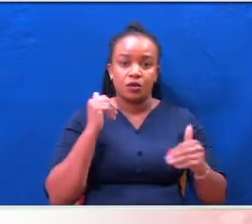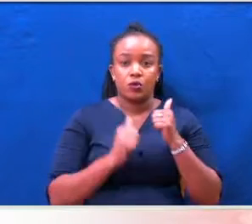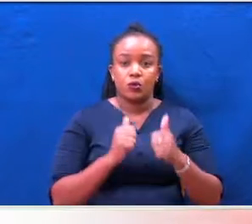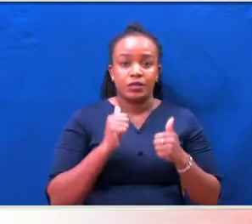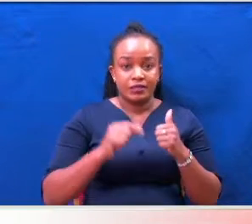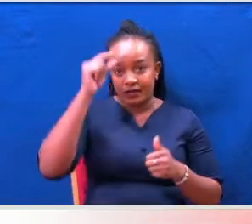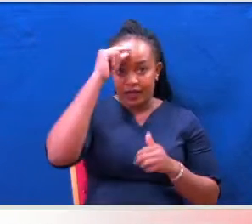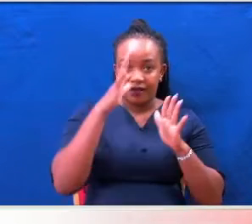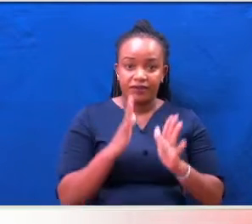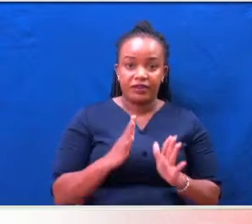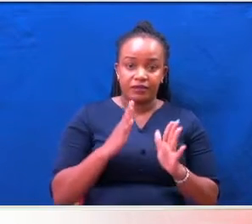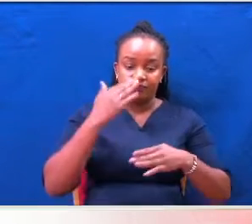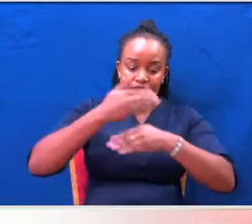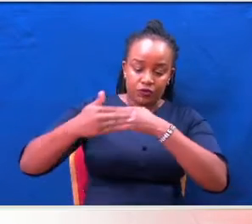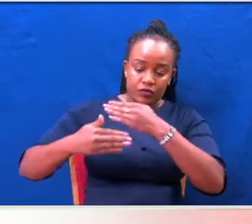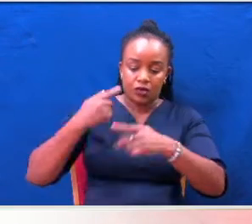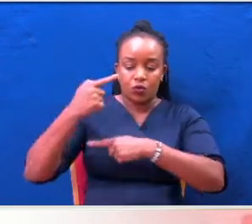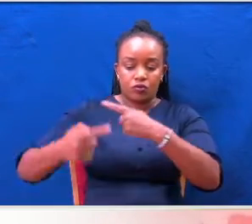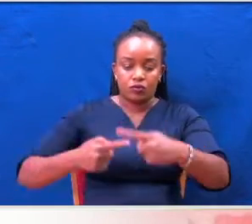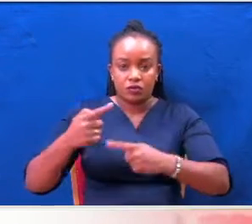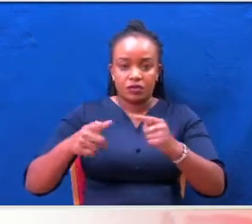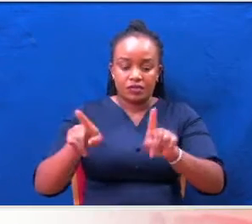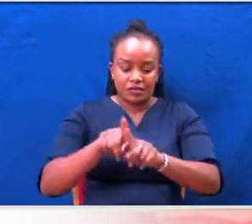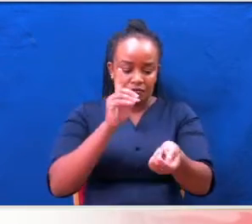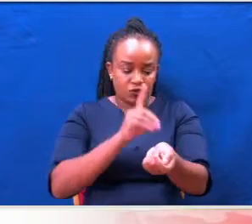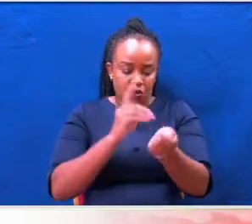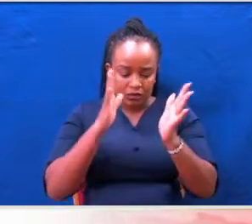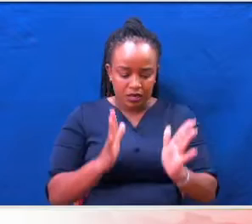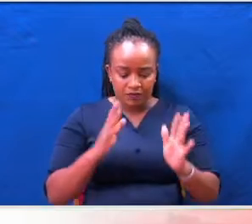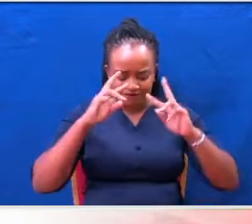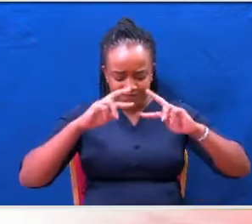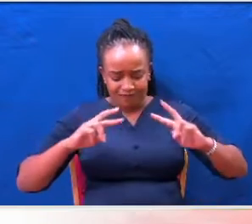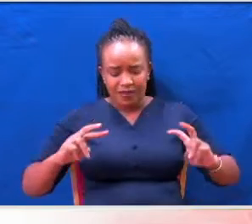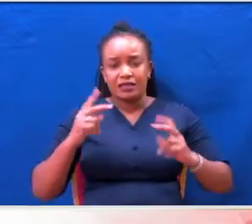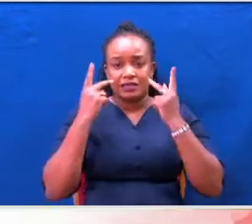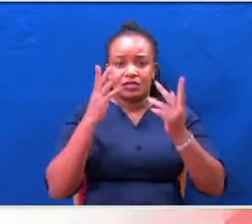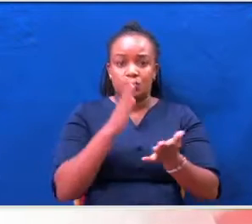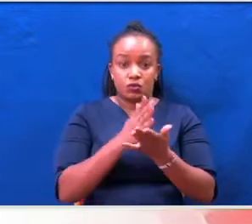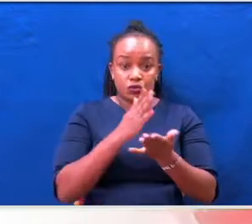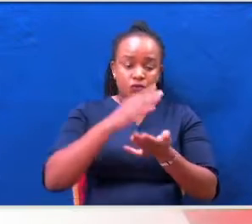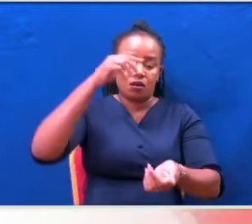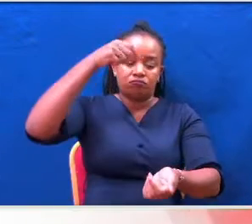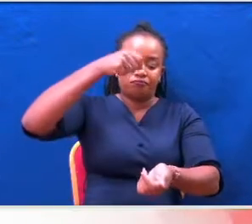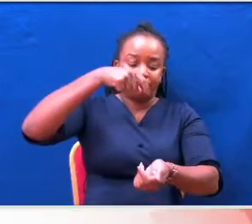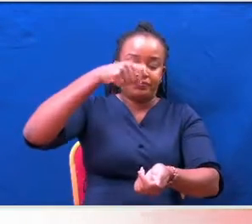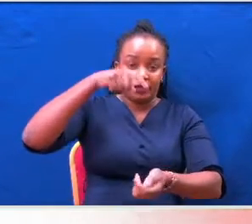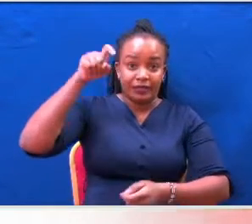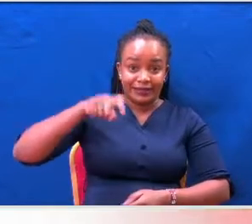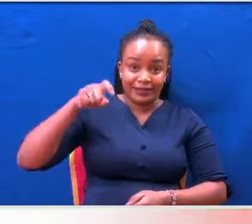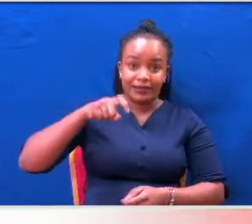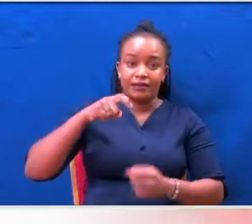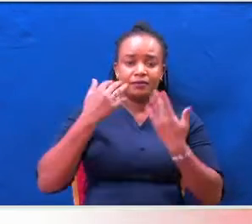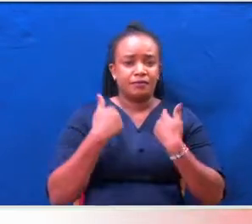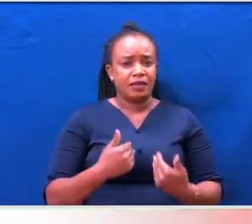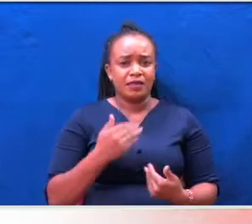hapa, na daktari akupime na aone kwamba unahitaji damu. Kwa sababu mimi ni Mluya,